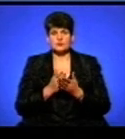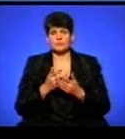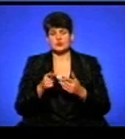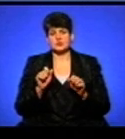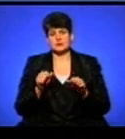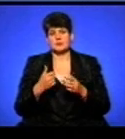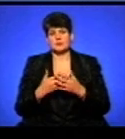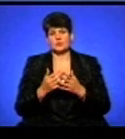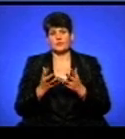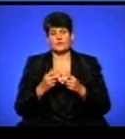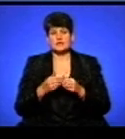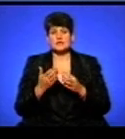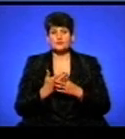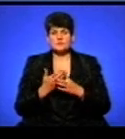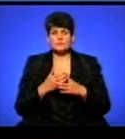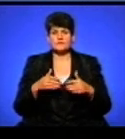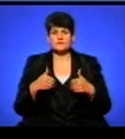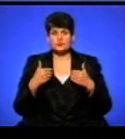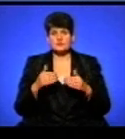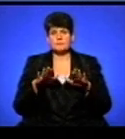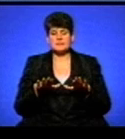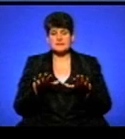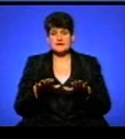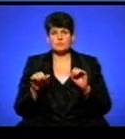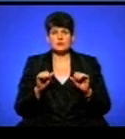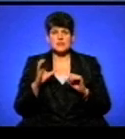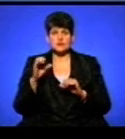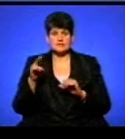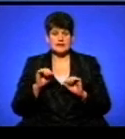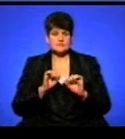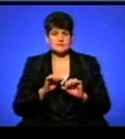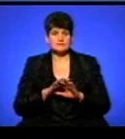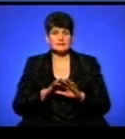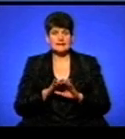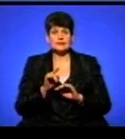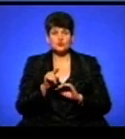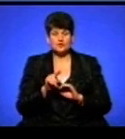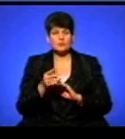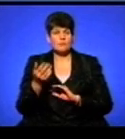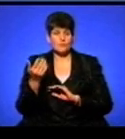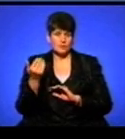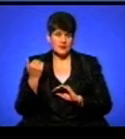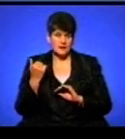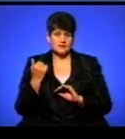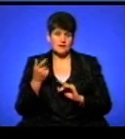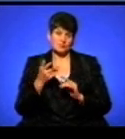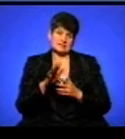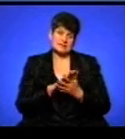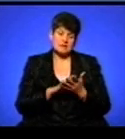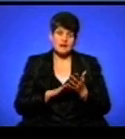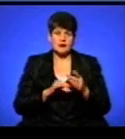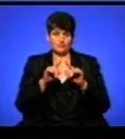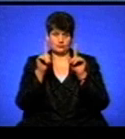приблизно розрахувати субсидії або звернутися до місцевого управління соціального захисту населення для того, щоб попередньо або із заявою і